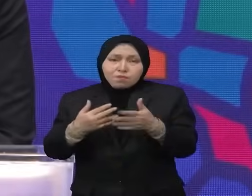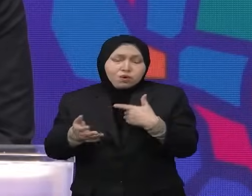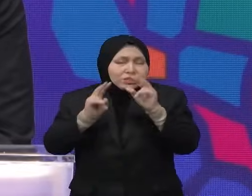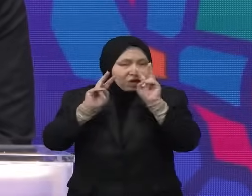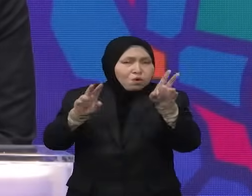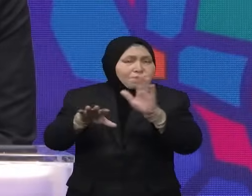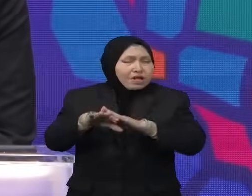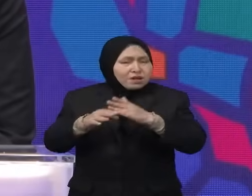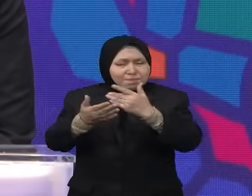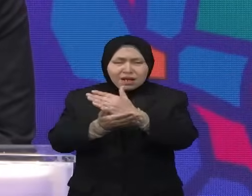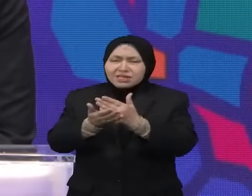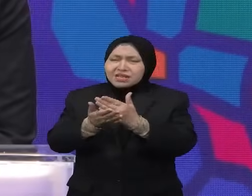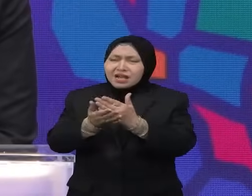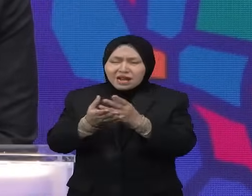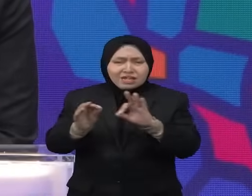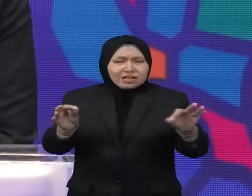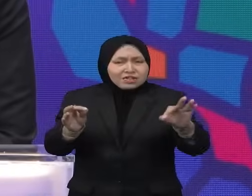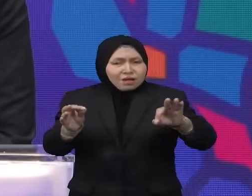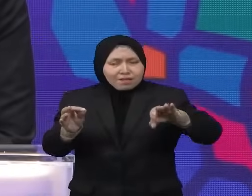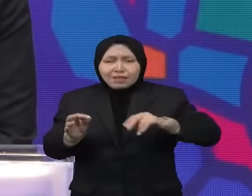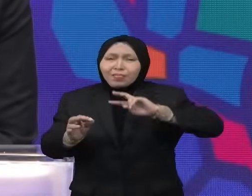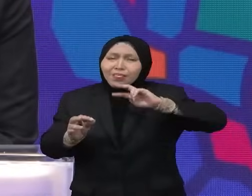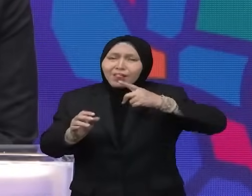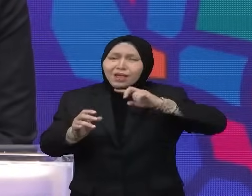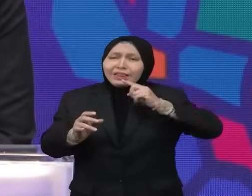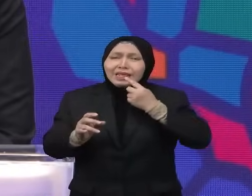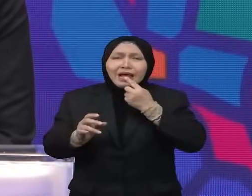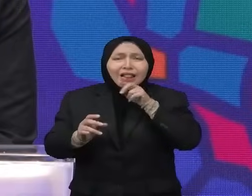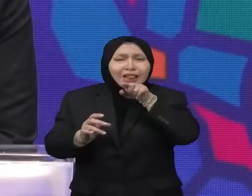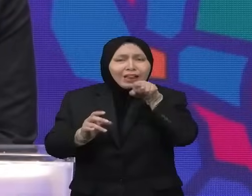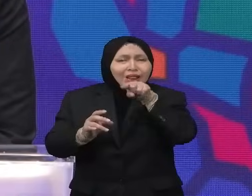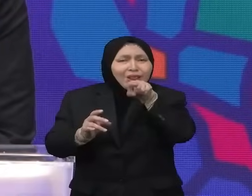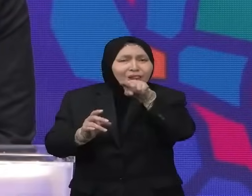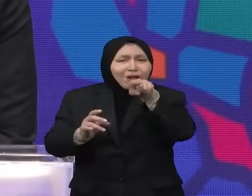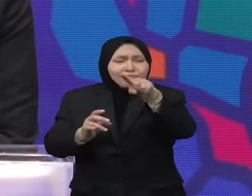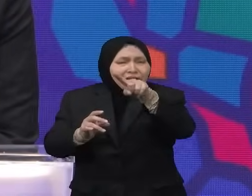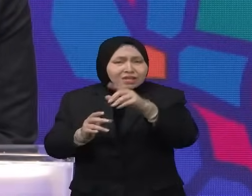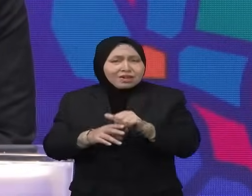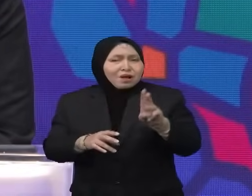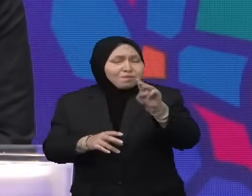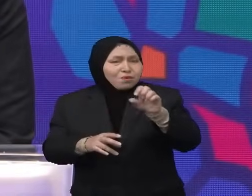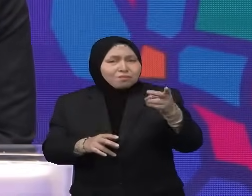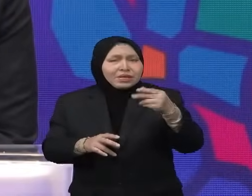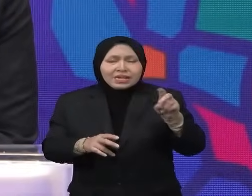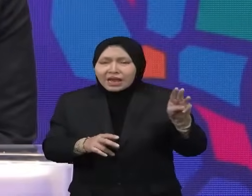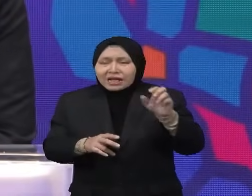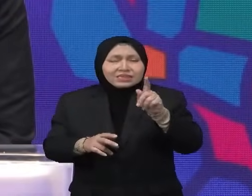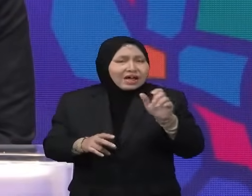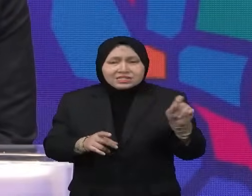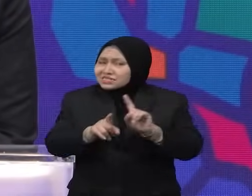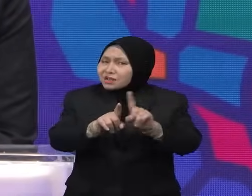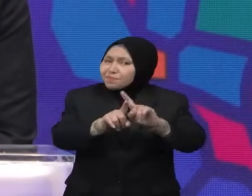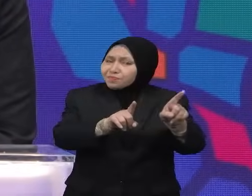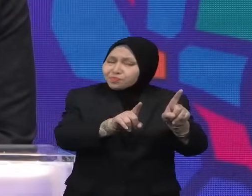pada struktur ayatnya berbelit-belit juga lidah nak membacanya. Dia ada muhsanat, mu'minat dan